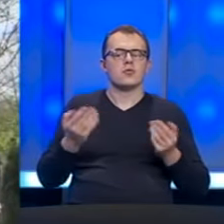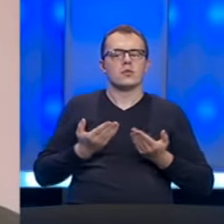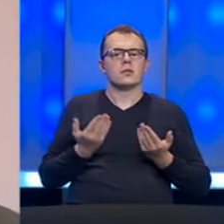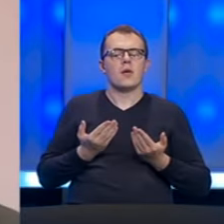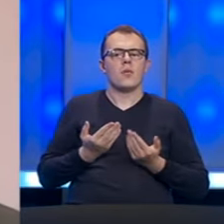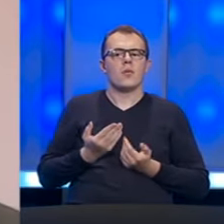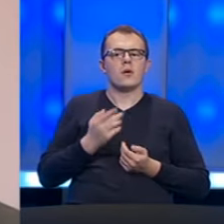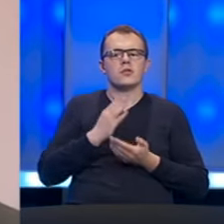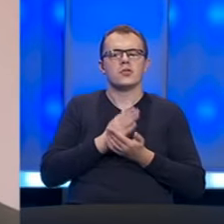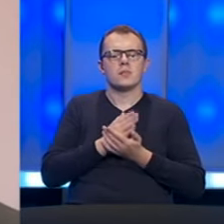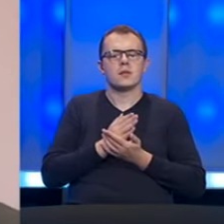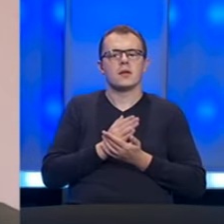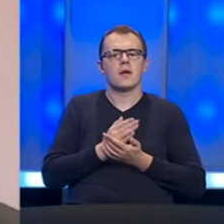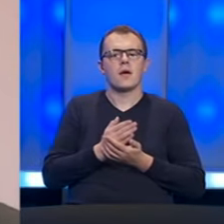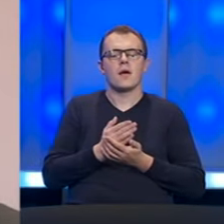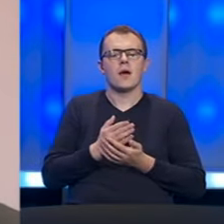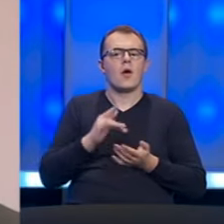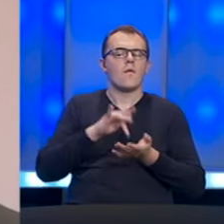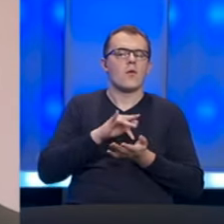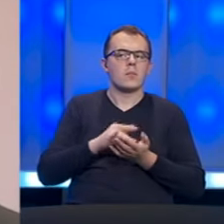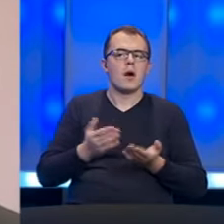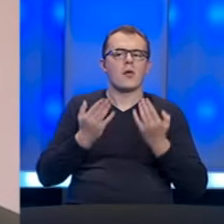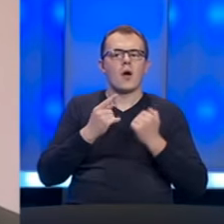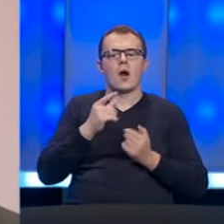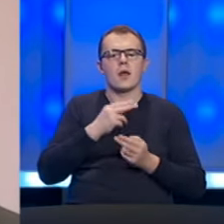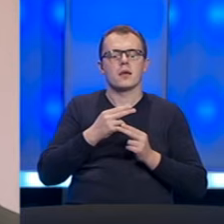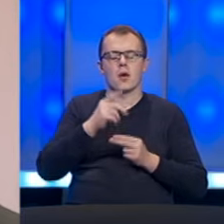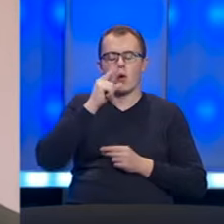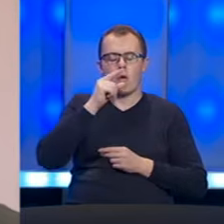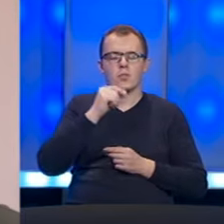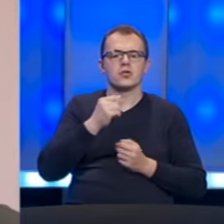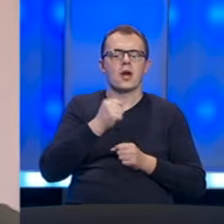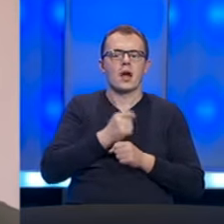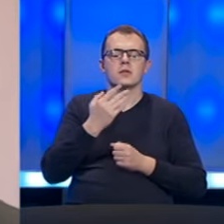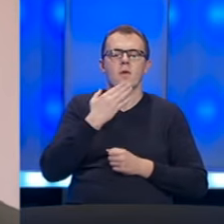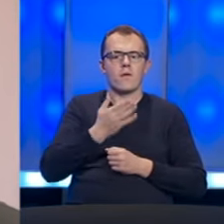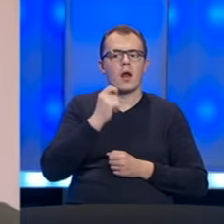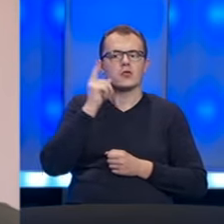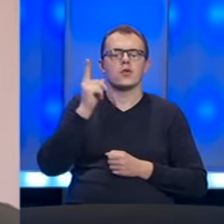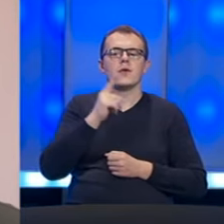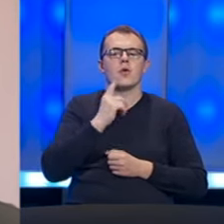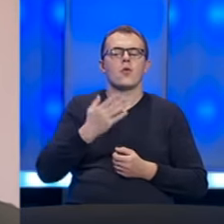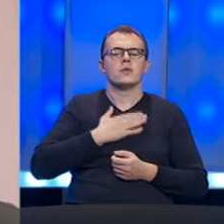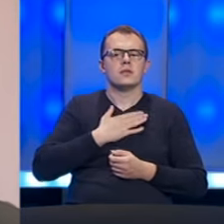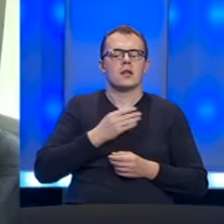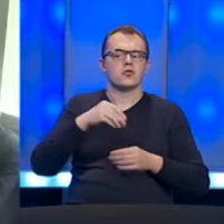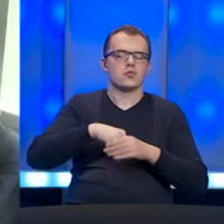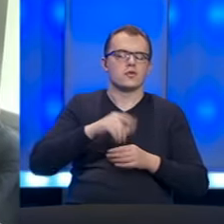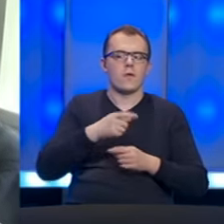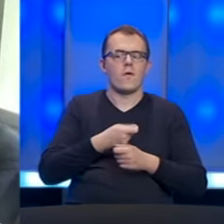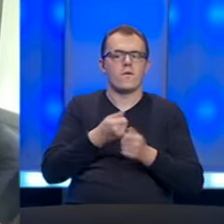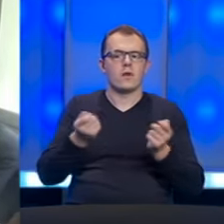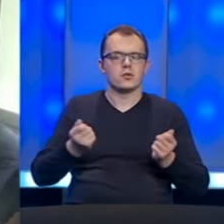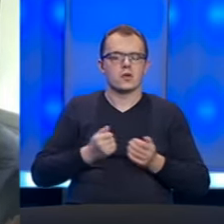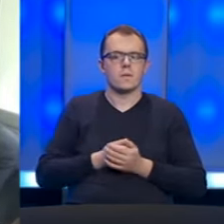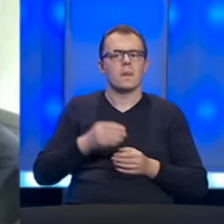će biti suštinsko, za nekoga će biti formalno, ali svakako u ime opštine Gacko mnogo hvala čovjeku koji je, evo, danas uručio 100 vaučera. Nevesinjci